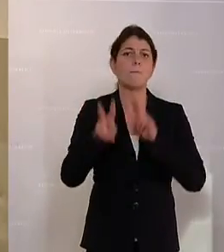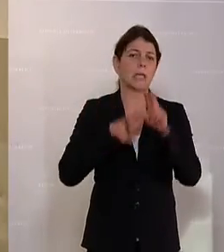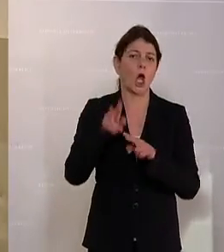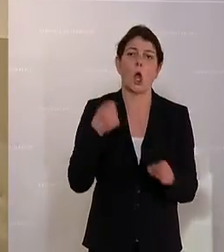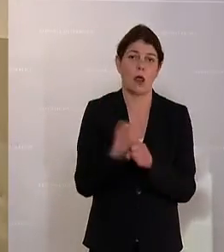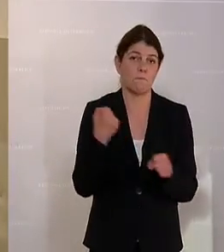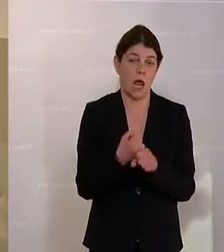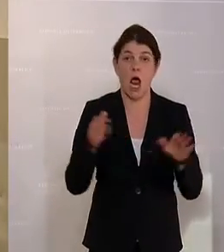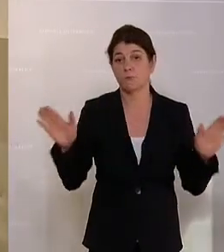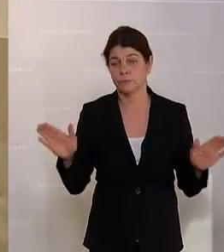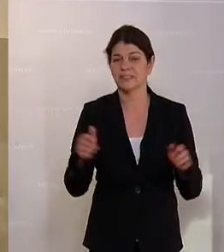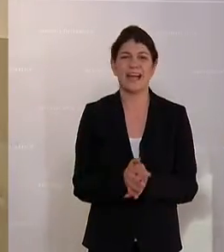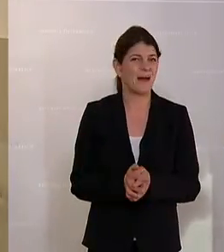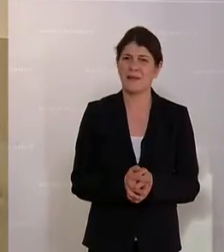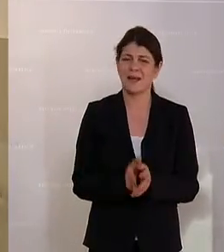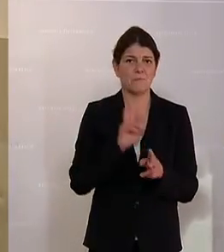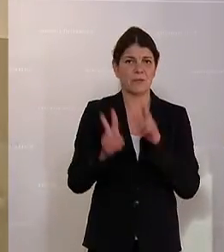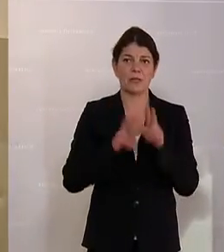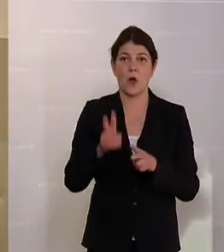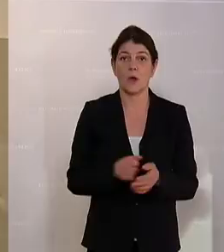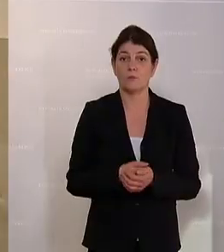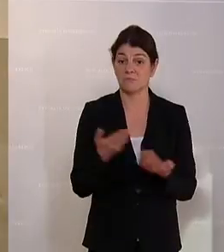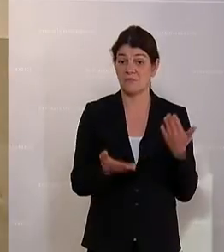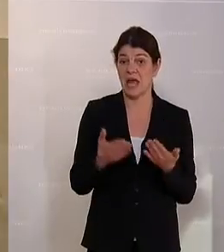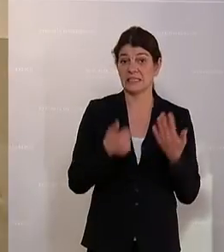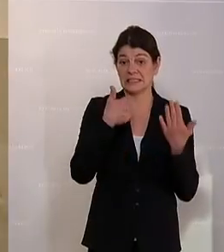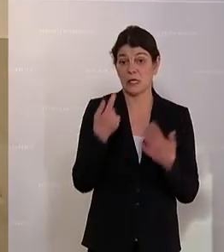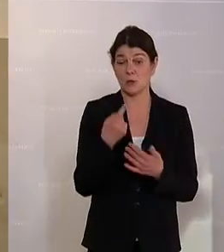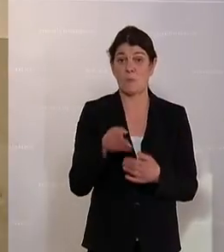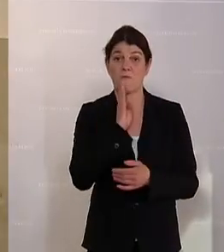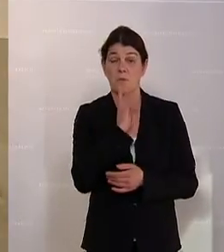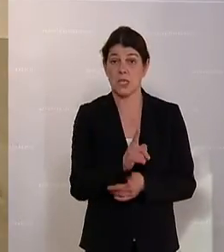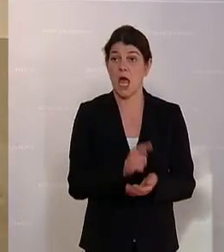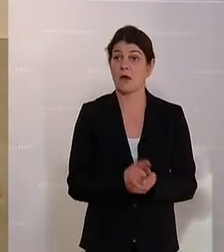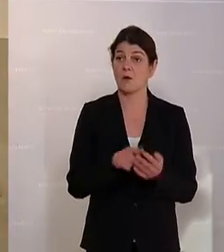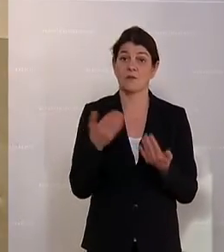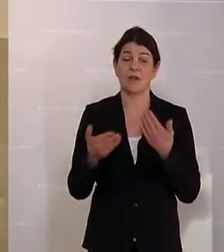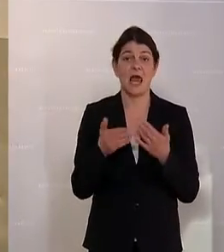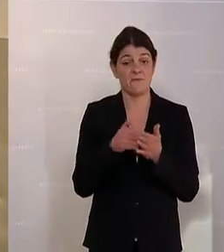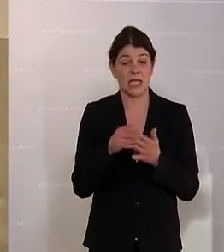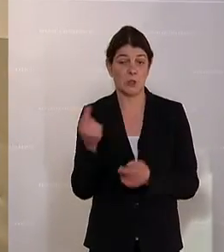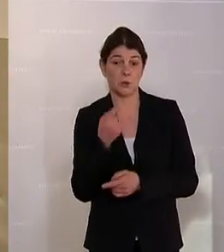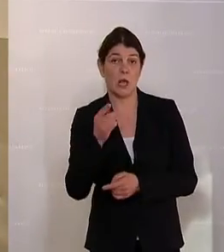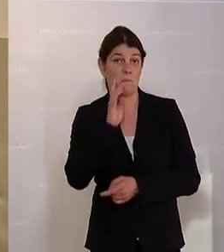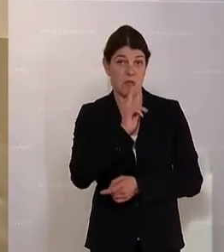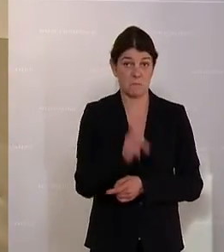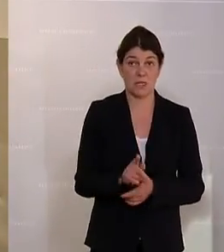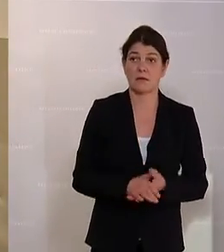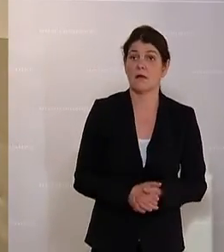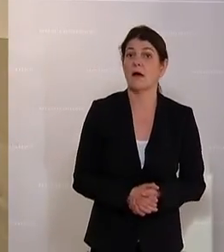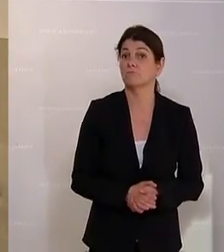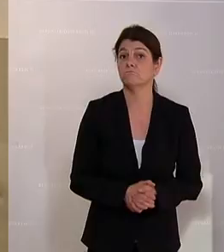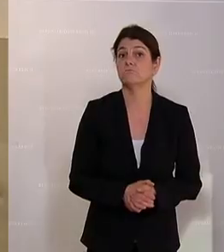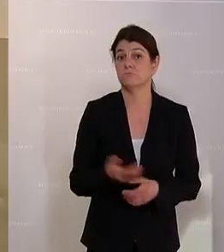übernehmen. Aber eine Betreuung, die vielleicht 6 Stunden am Vormittag und vielleicht weitere Stunden am Nachmittag